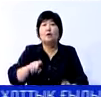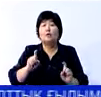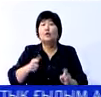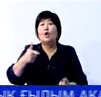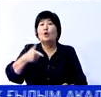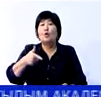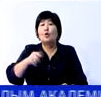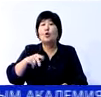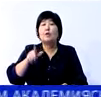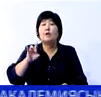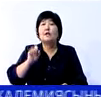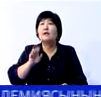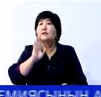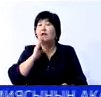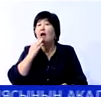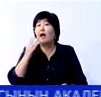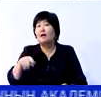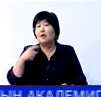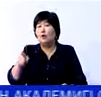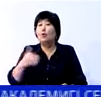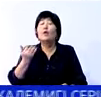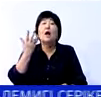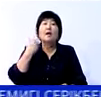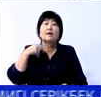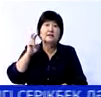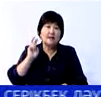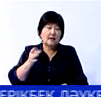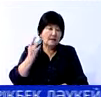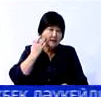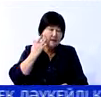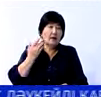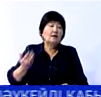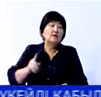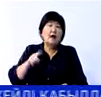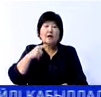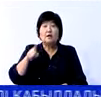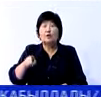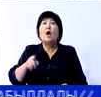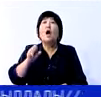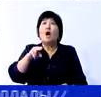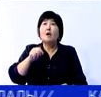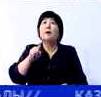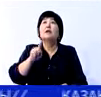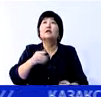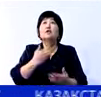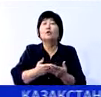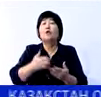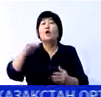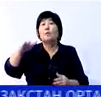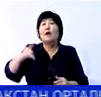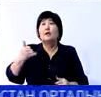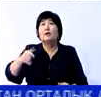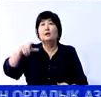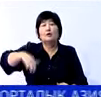Гүлмира Сызанбаева қызымды айтқым келеді. Өткен ол кісіге қай кездерде келемін мен жағдайымды айтып. Сол кезде апа, ойбай, сіз бұл бала, үлкен